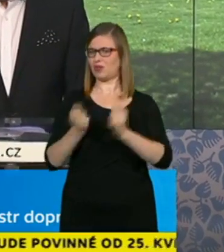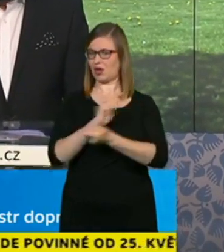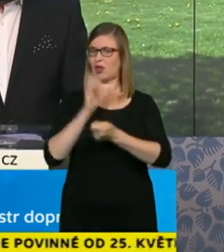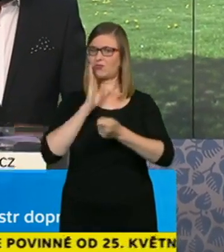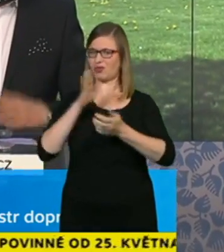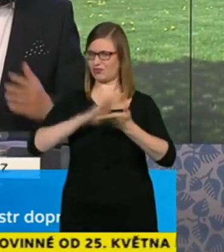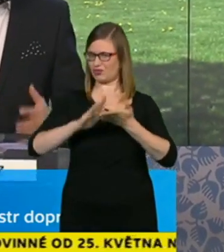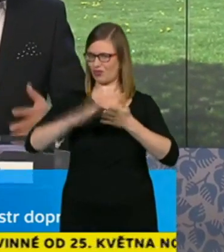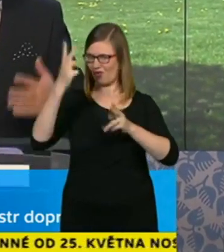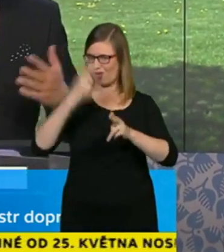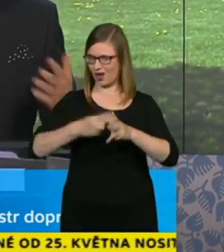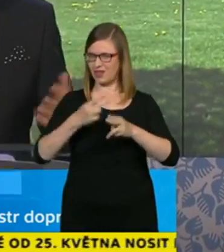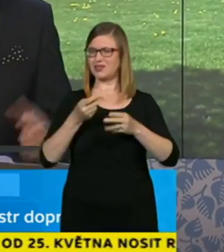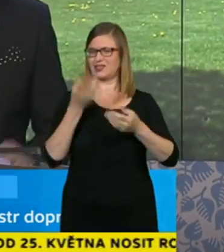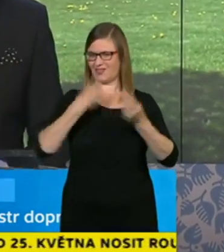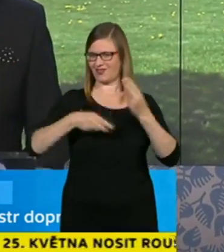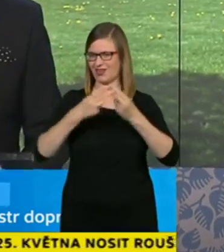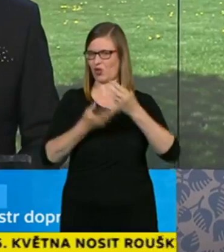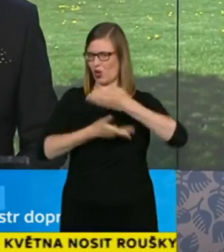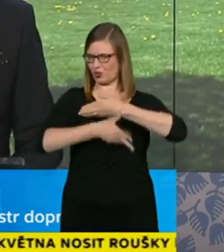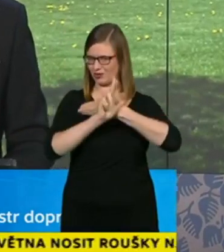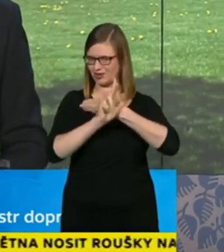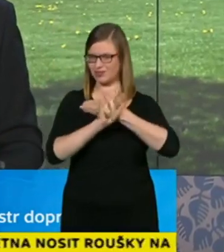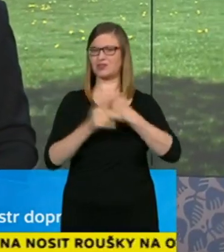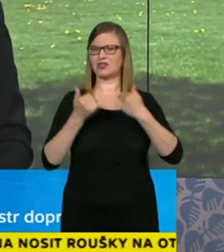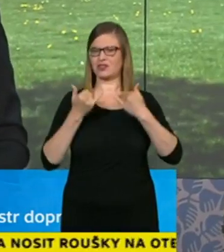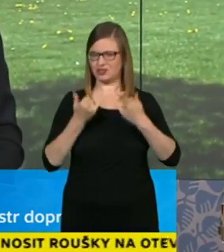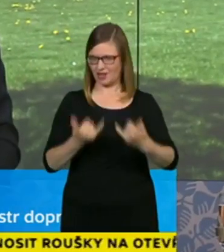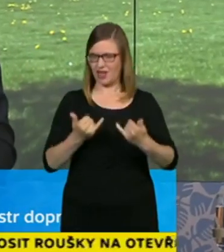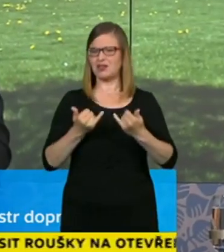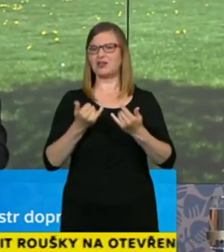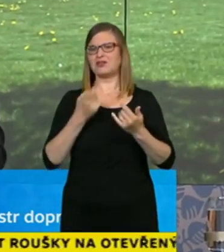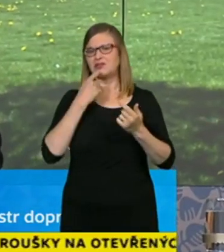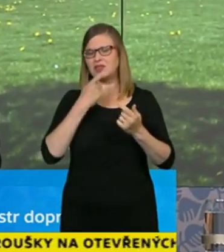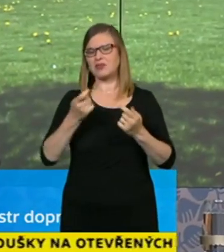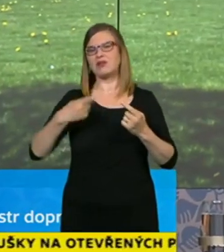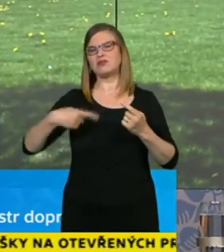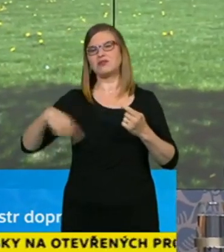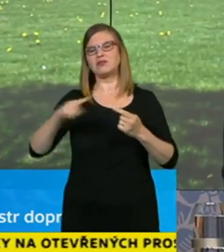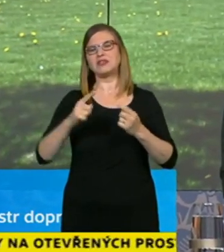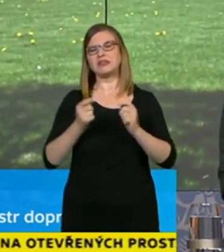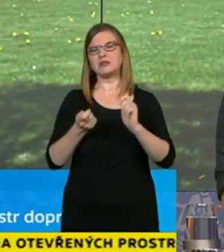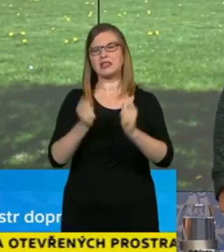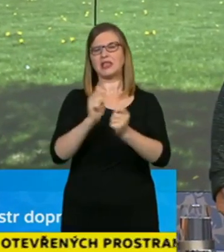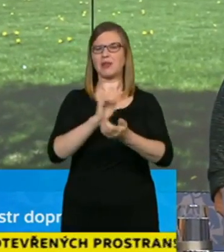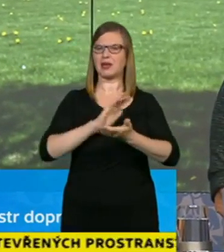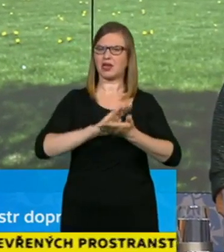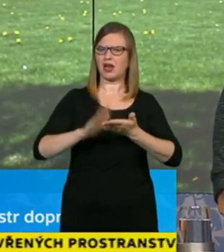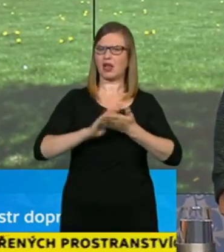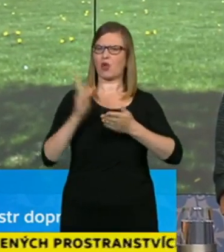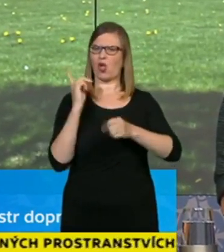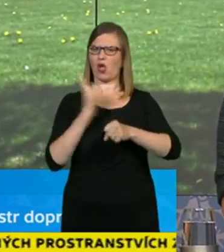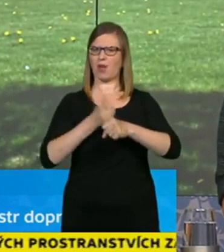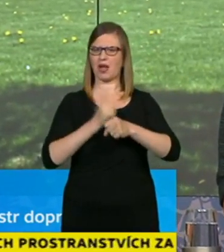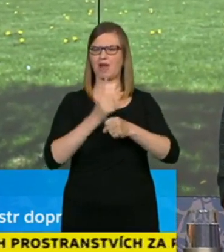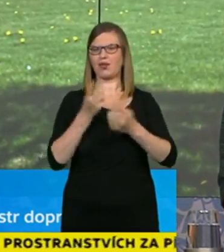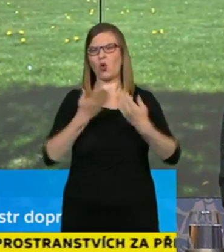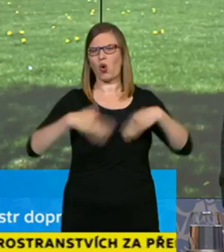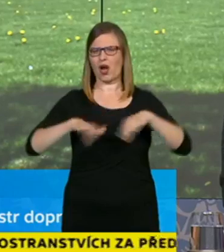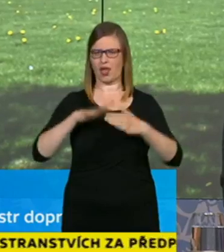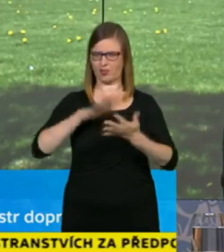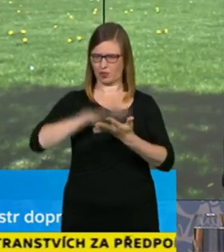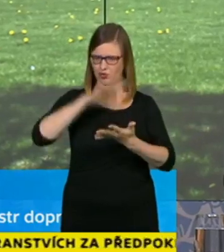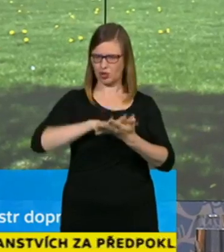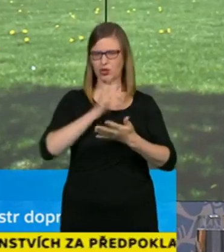ochranných pomůcek, prostředků zdravotních a tak dále stále byla schopna kupovat ve zrychleném režimu. A z tohoto